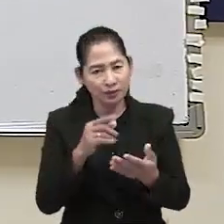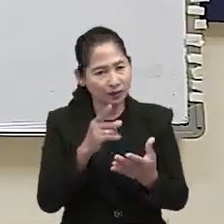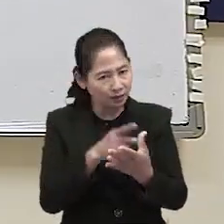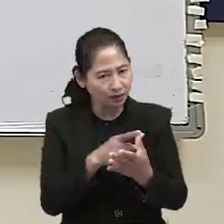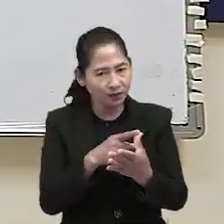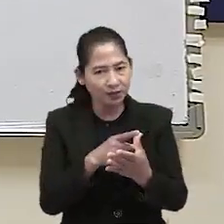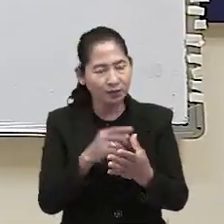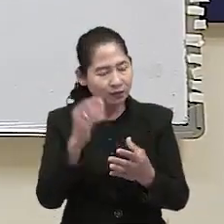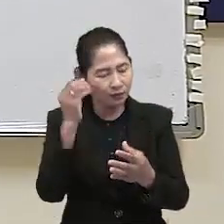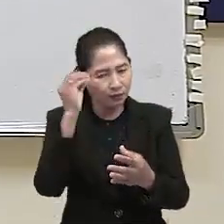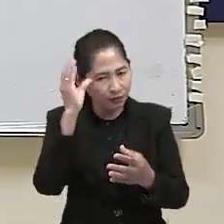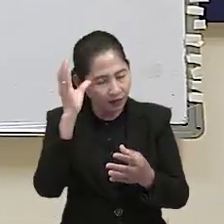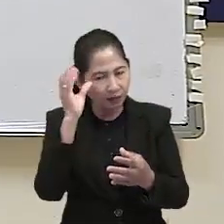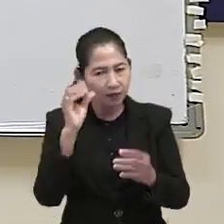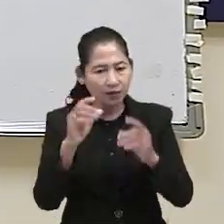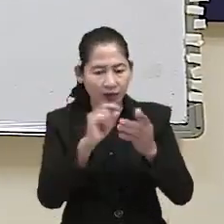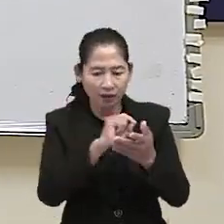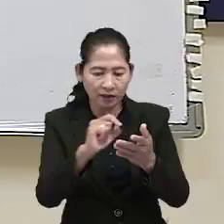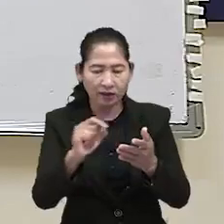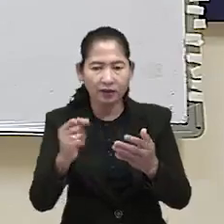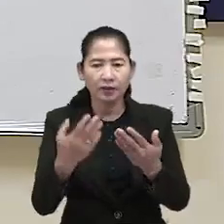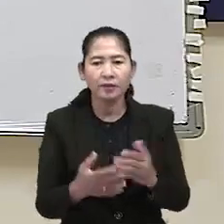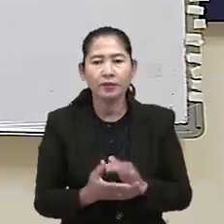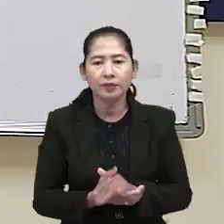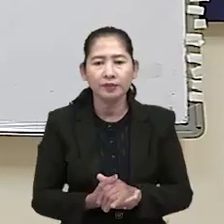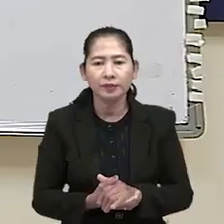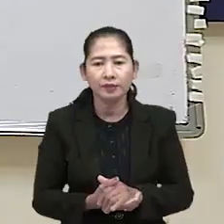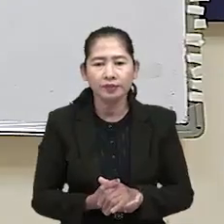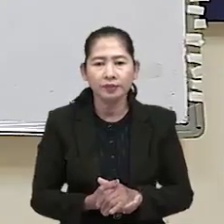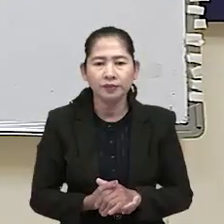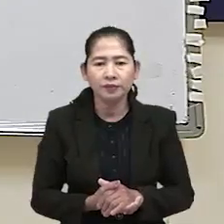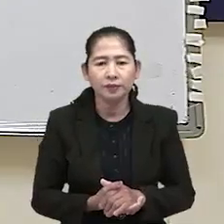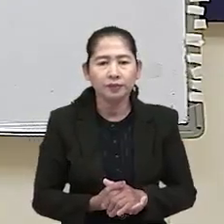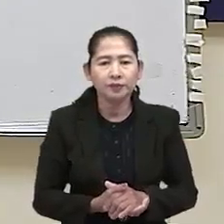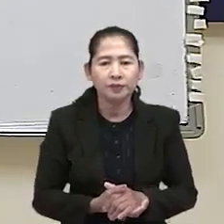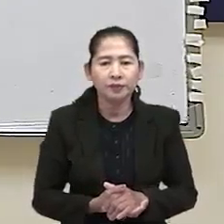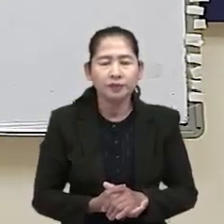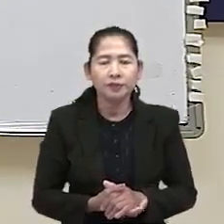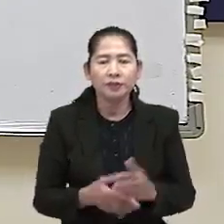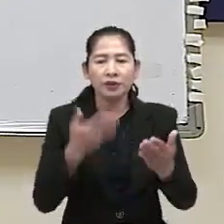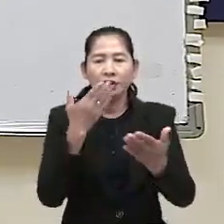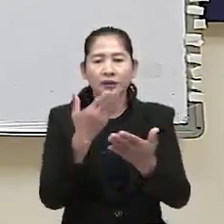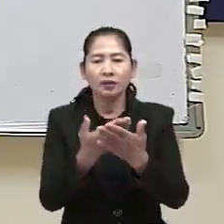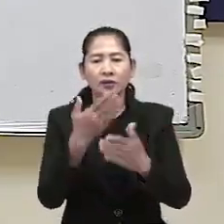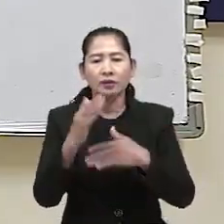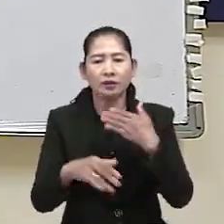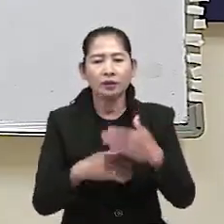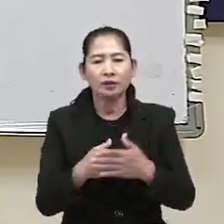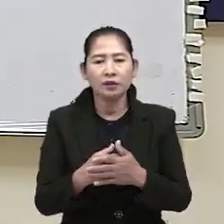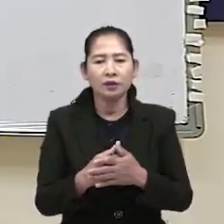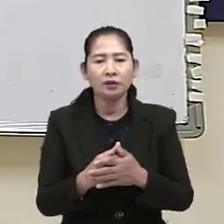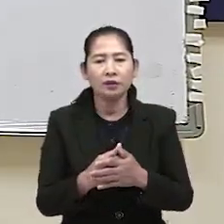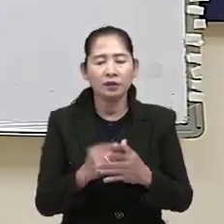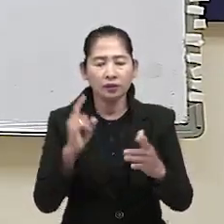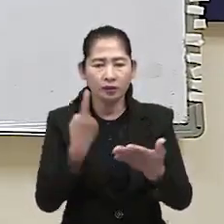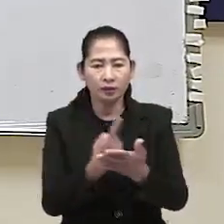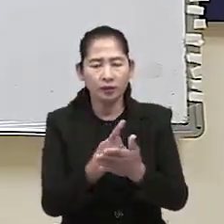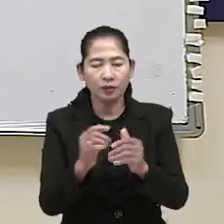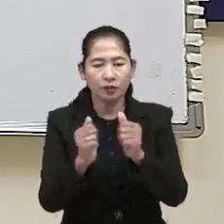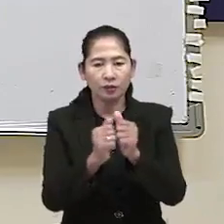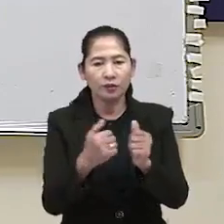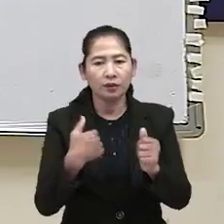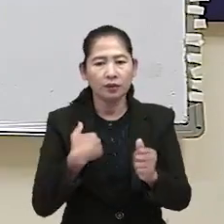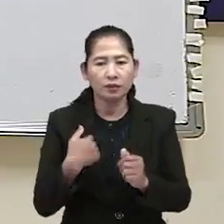ការរៀនតែងសេចក្តីនេះបានរៀននេះពណ៌នាមកណាកូនណាចាអរគុណចានទាំងអស់គ្នាចូលរួមជាមួយអ្នកគ្រូកូ